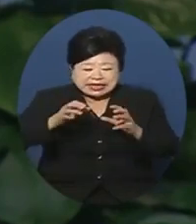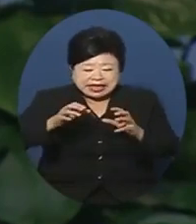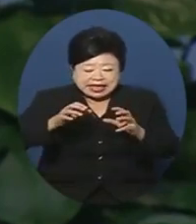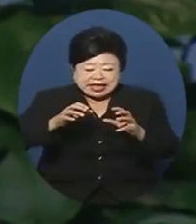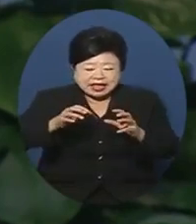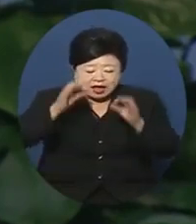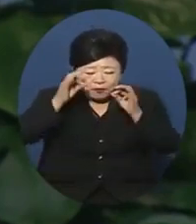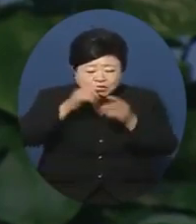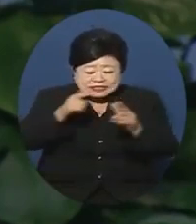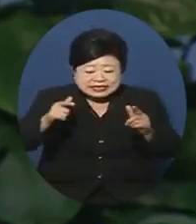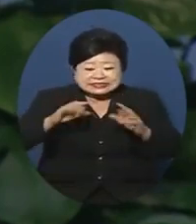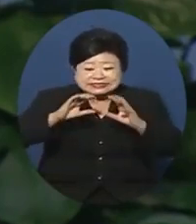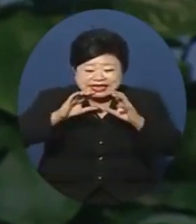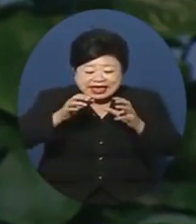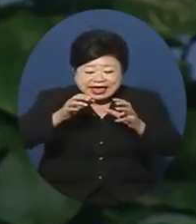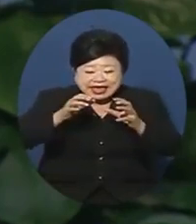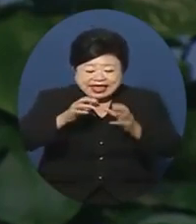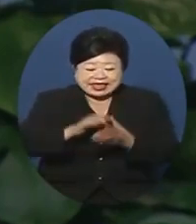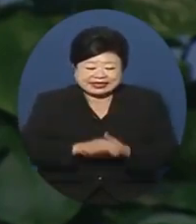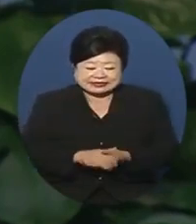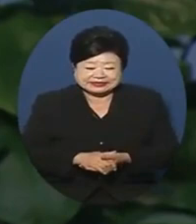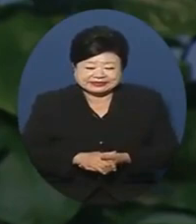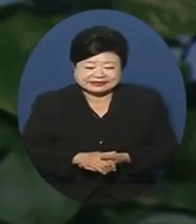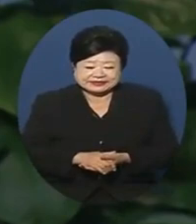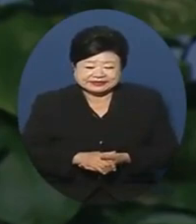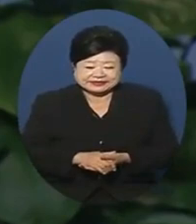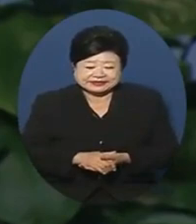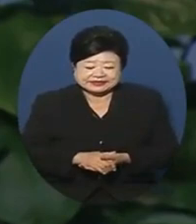눈에 안 보이는 세계.